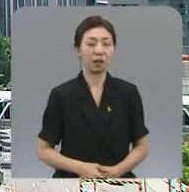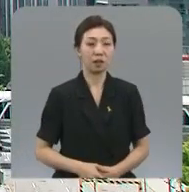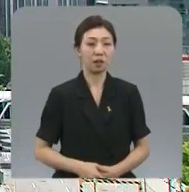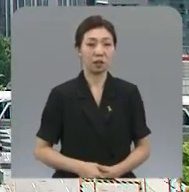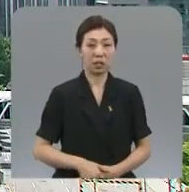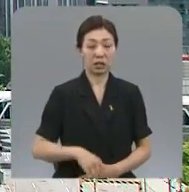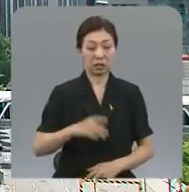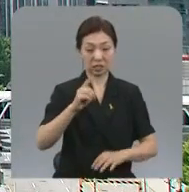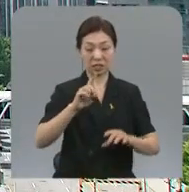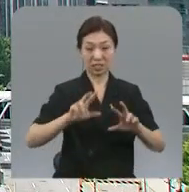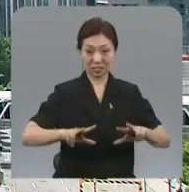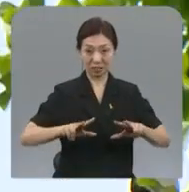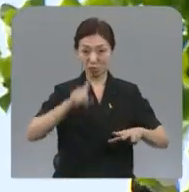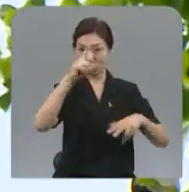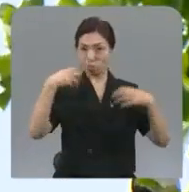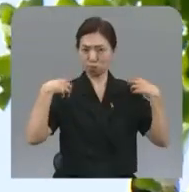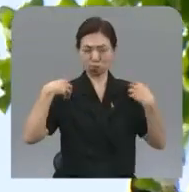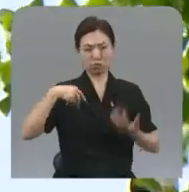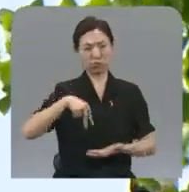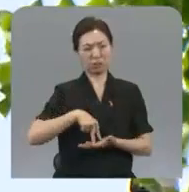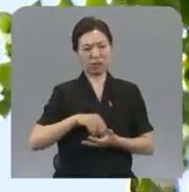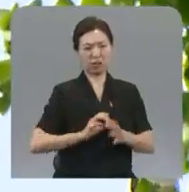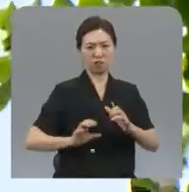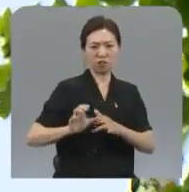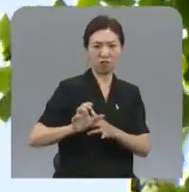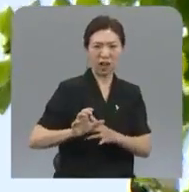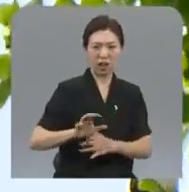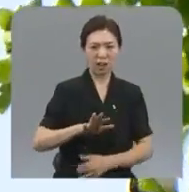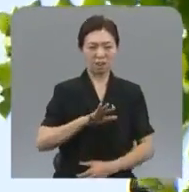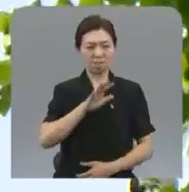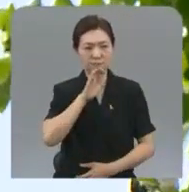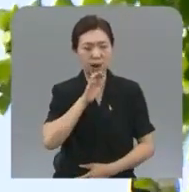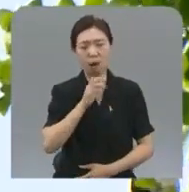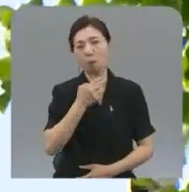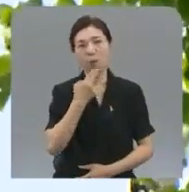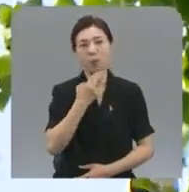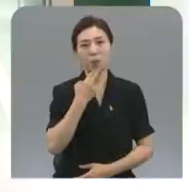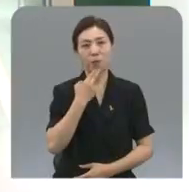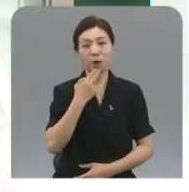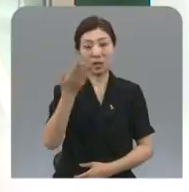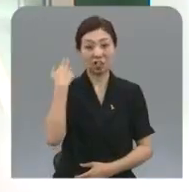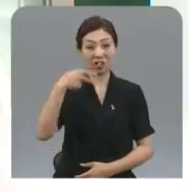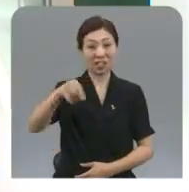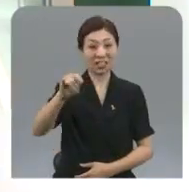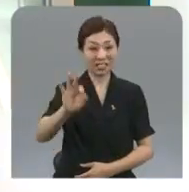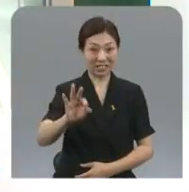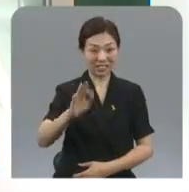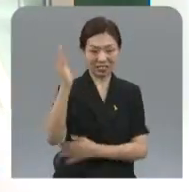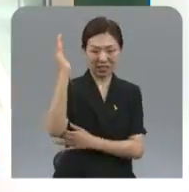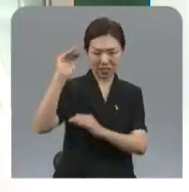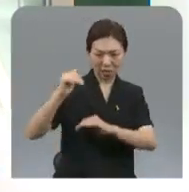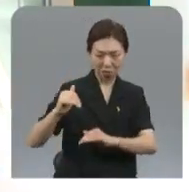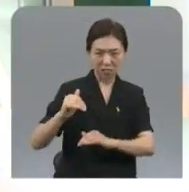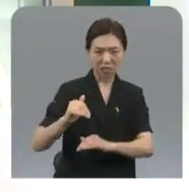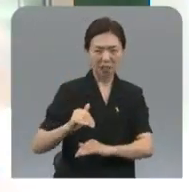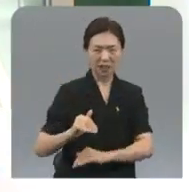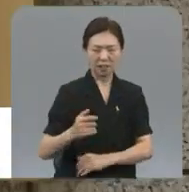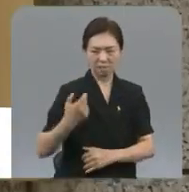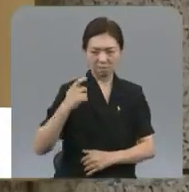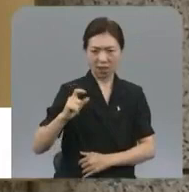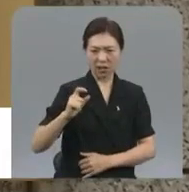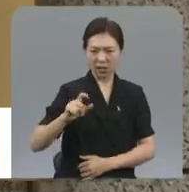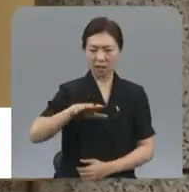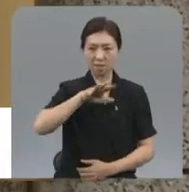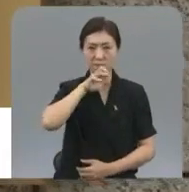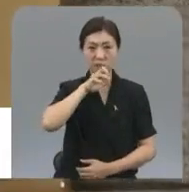громко выразил ему серьёзную обеспокоенность и недовольство по поводу несправедливой реакции сиола на беседу синхеймина